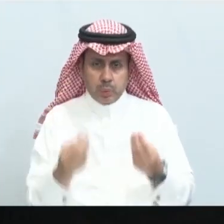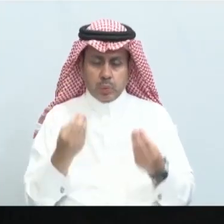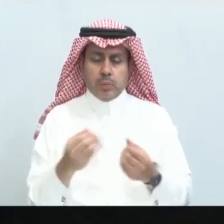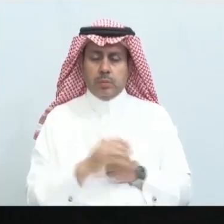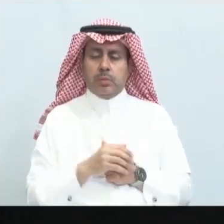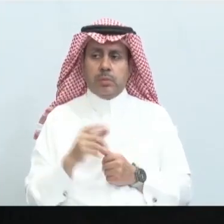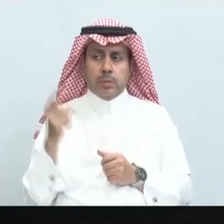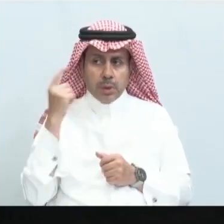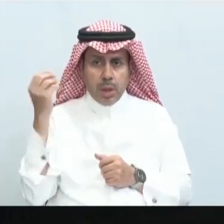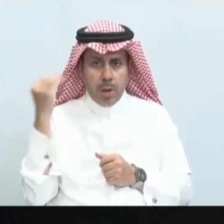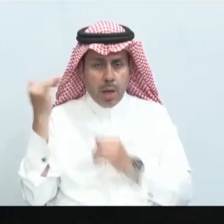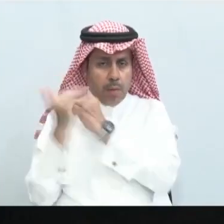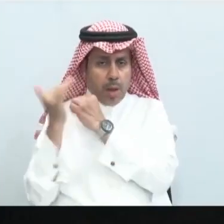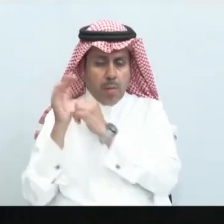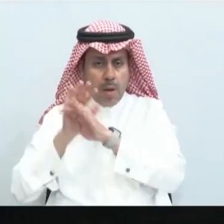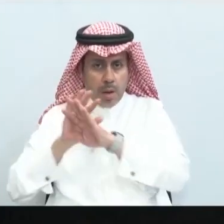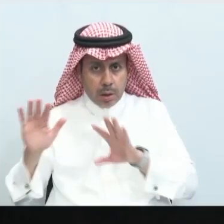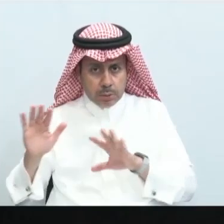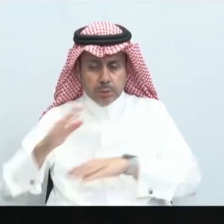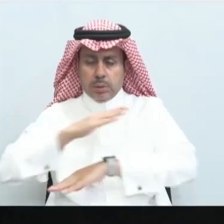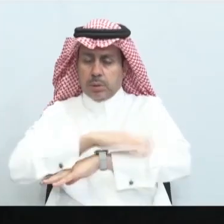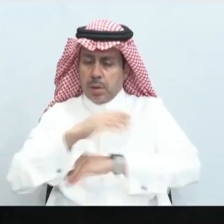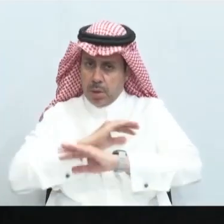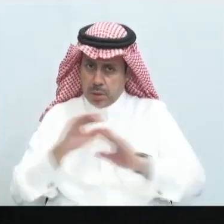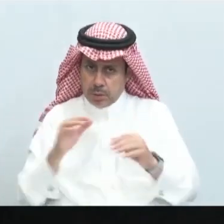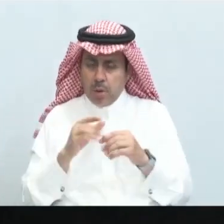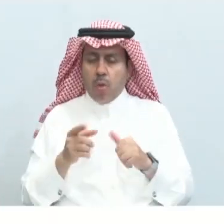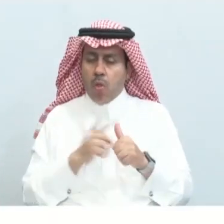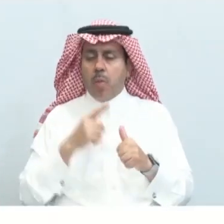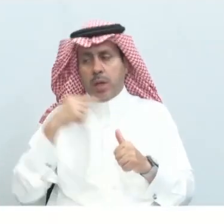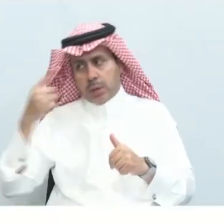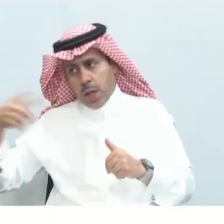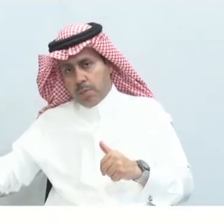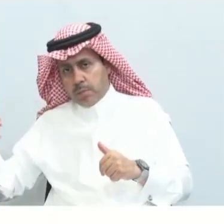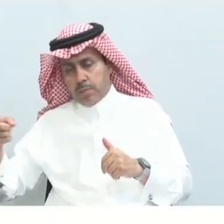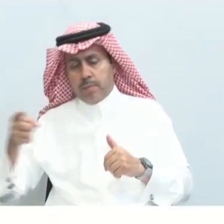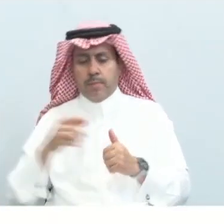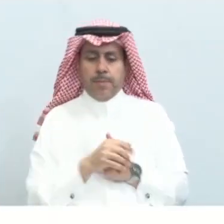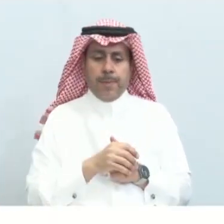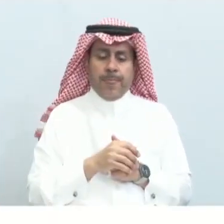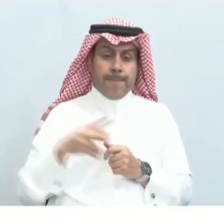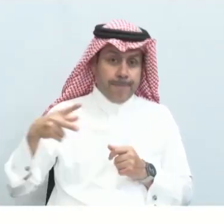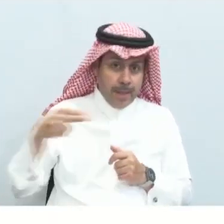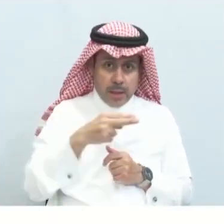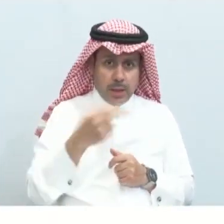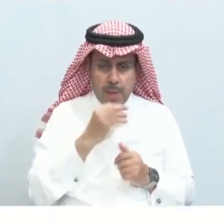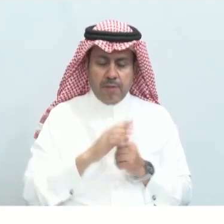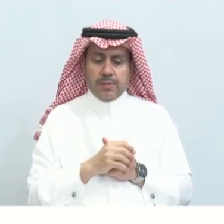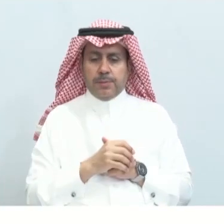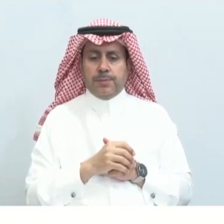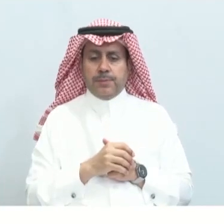حتى يتم كلامه ويتم الفكره التي يريد ان يتحدث عنها فلا اقاطع الاخرين اثناء حديثهم